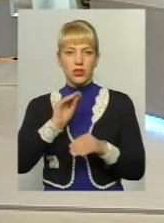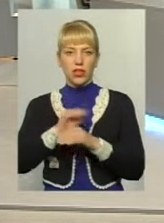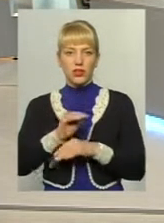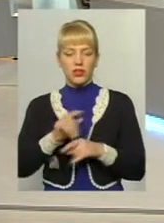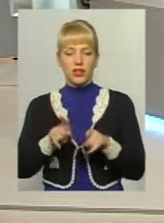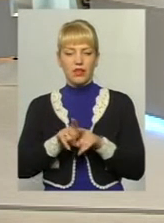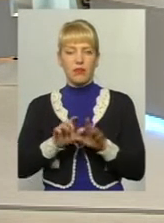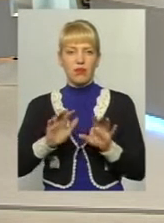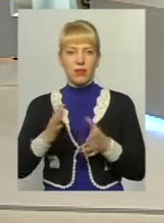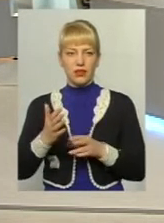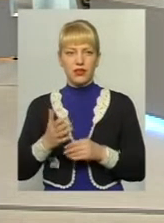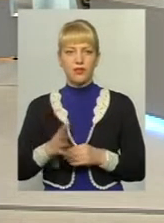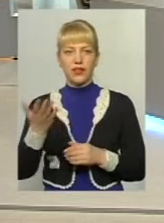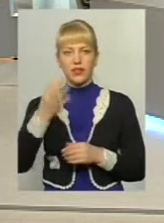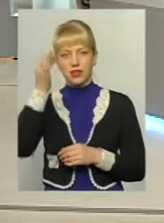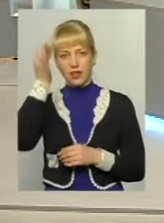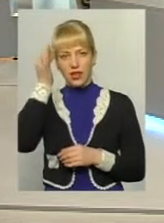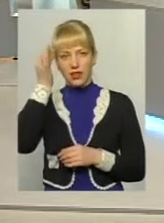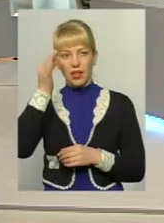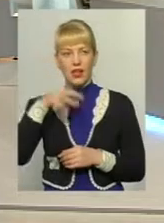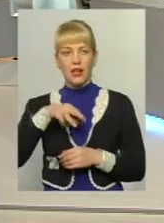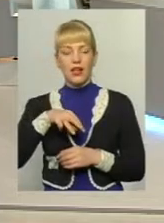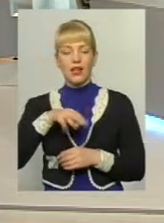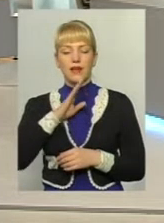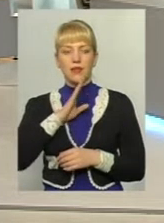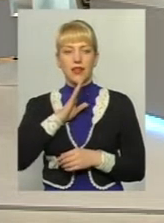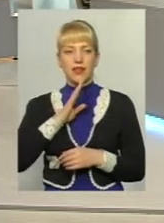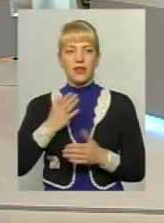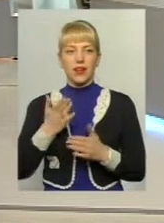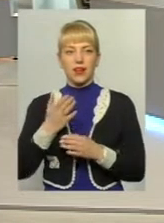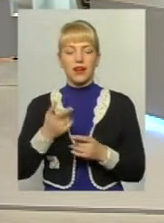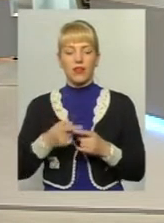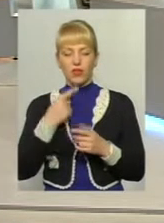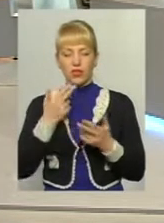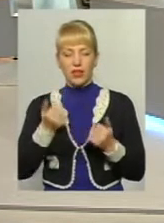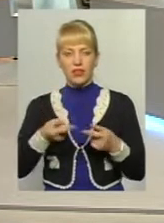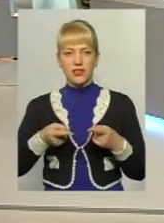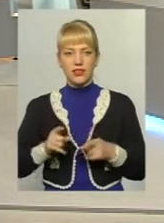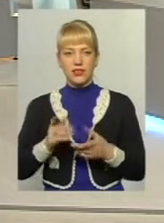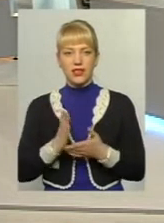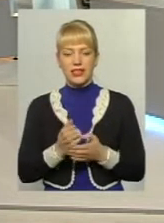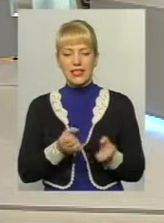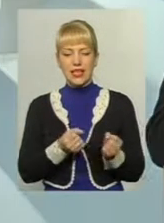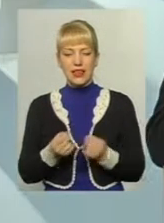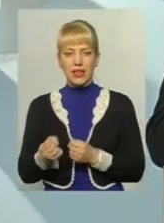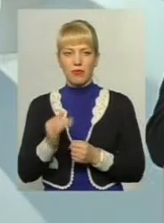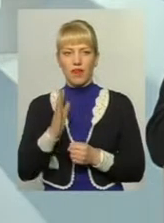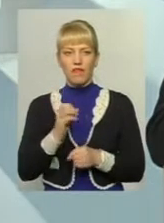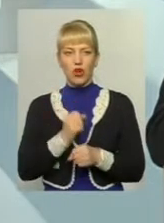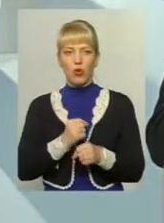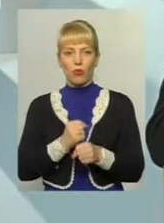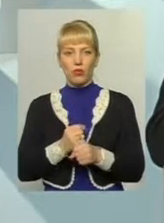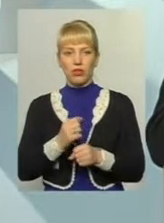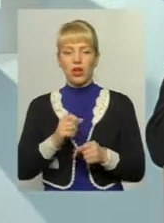кінця розібратися, і не завжди там оформляють субсидії ті дійсно, кому вони потрібні, розумієте, теж є така